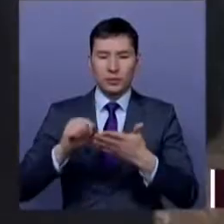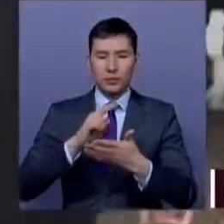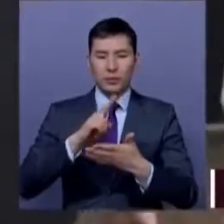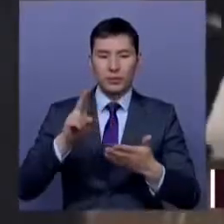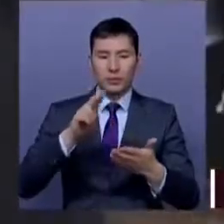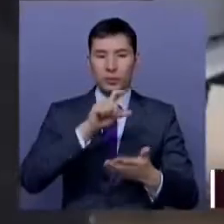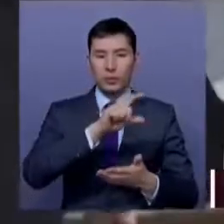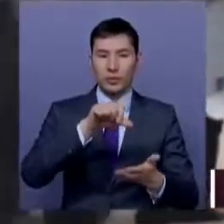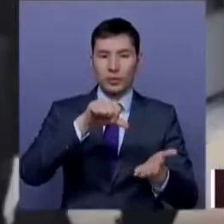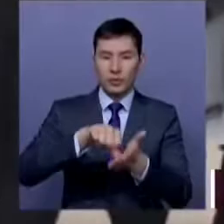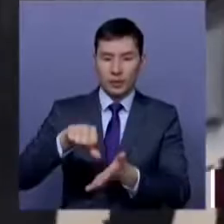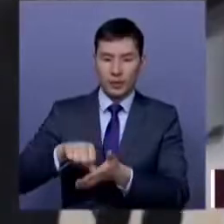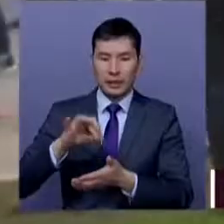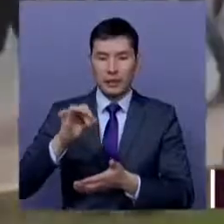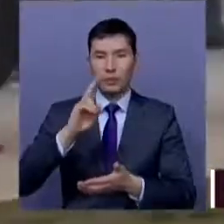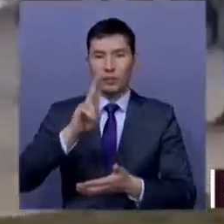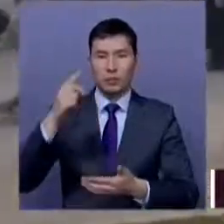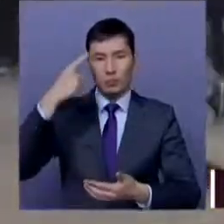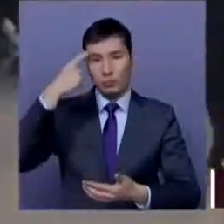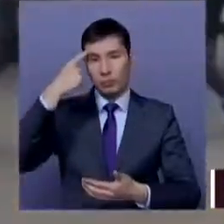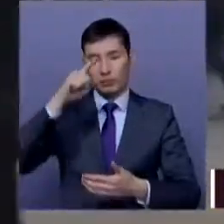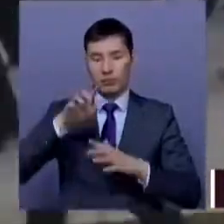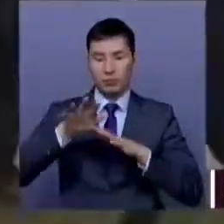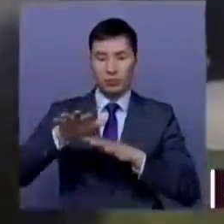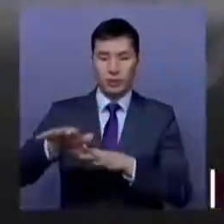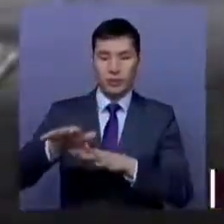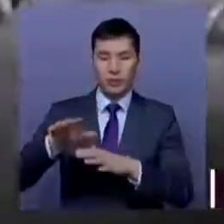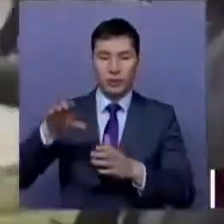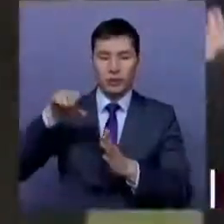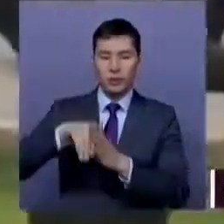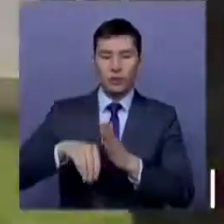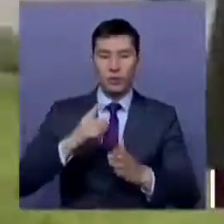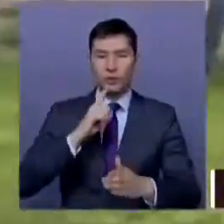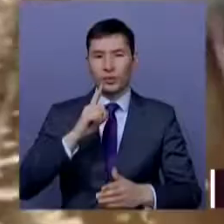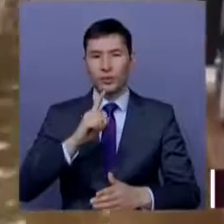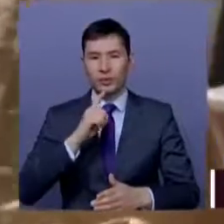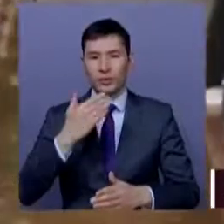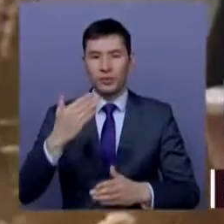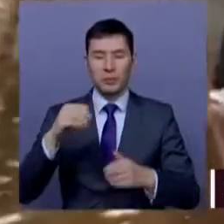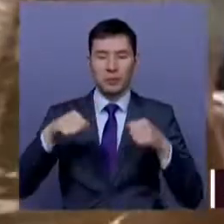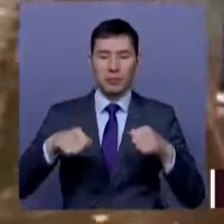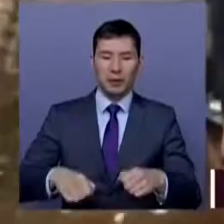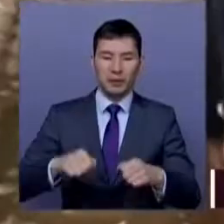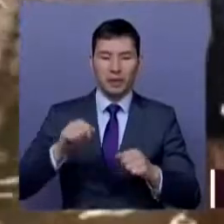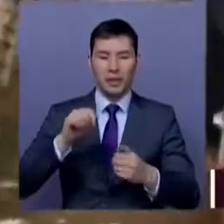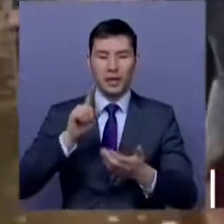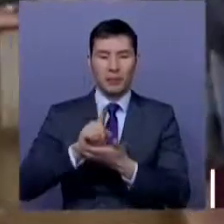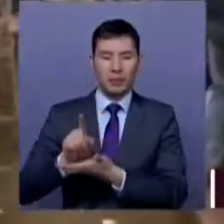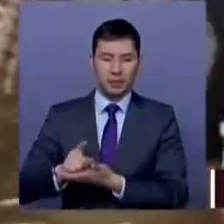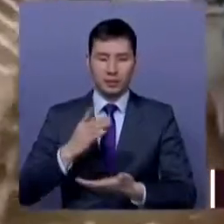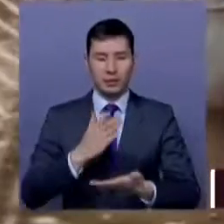оған қатысушылардың және оқиға орнында жұмыс істейтін журналистердің құқықтары мен міндеттері тайға таңба басқандай көрсетілген.